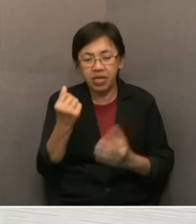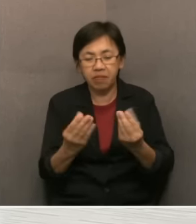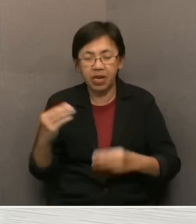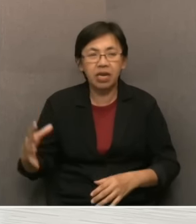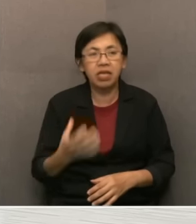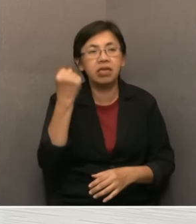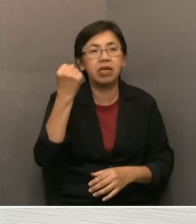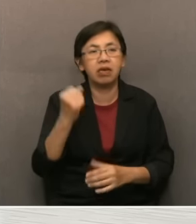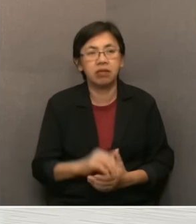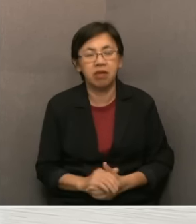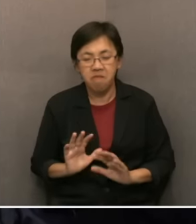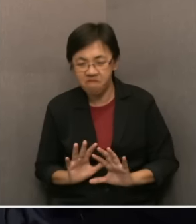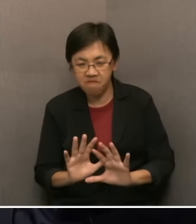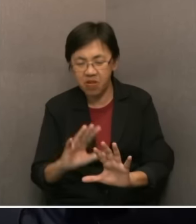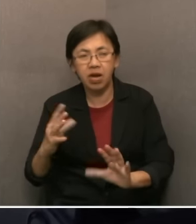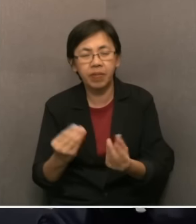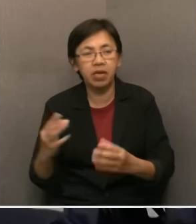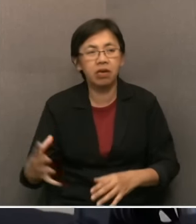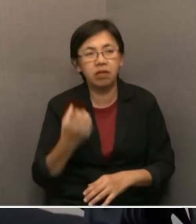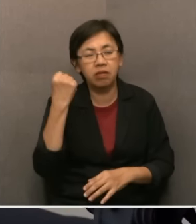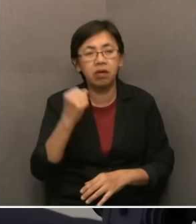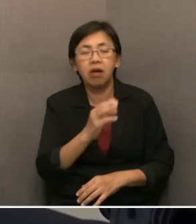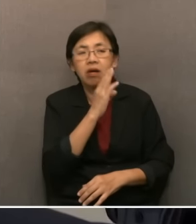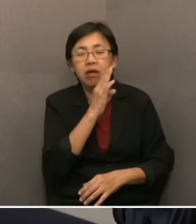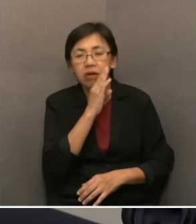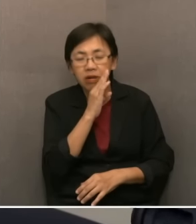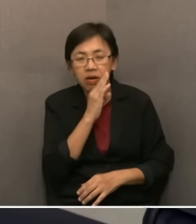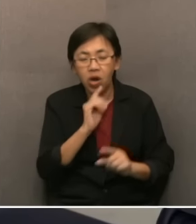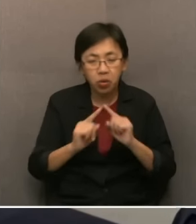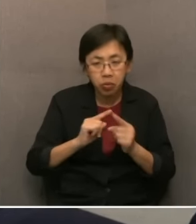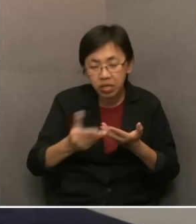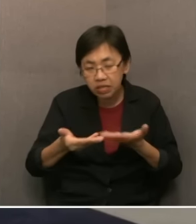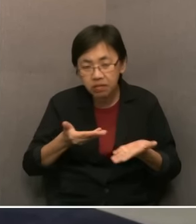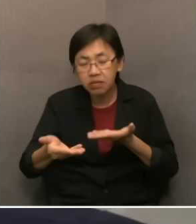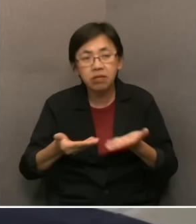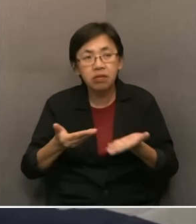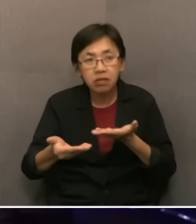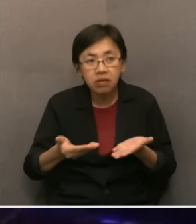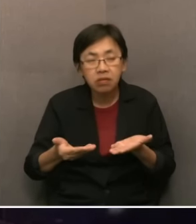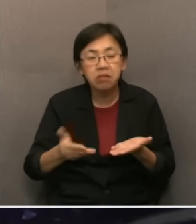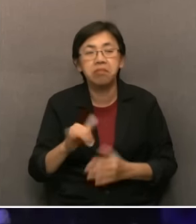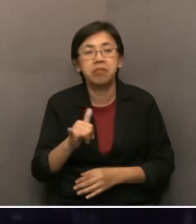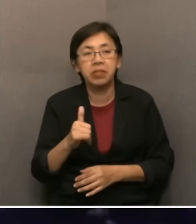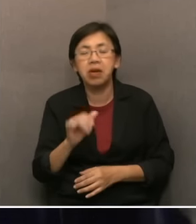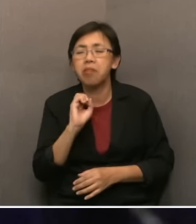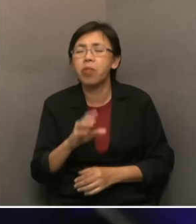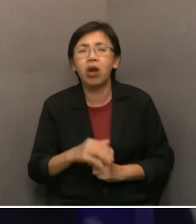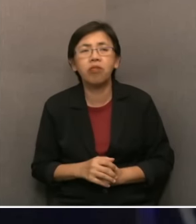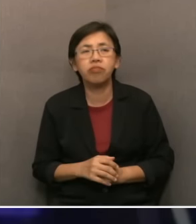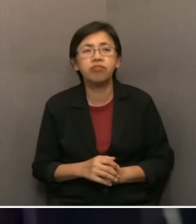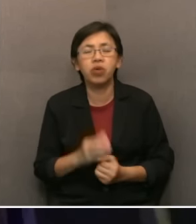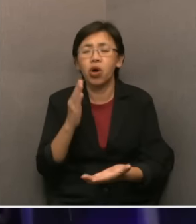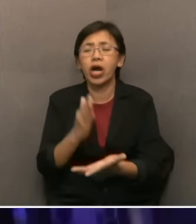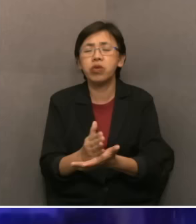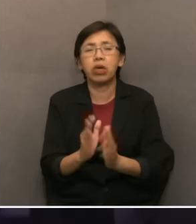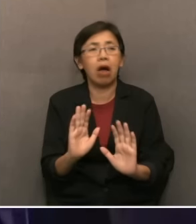ให้มันมากขึ้นนะคะเพราะว่าถ้าเกิดมีการเจรจาปุ๊บเนี่ยแล้วเกิดมีการบอกบอกว่าเออเราจะต้องหยุดแค่